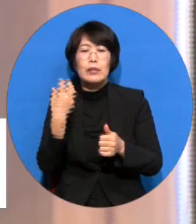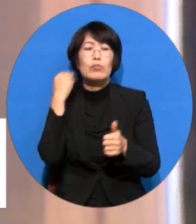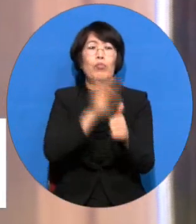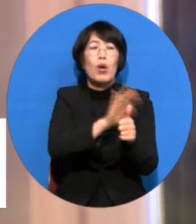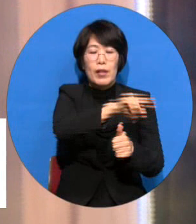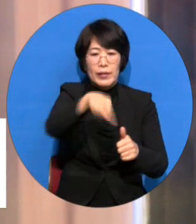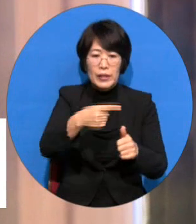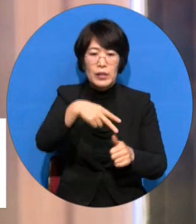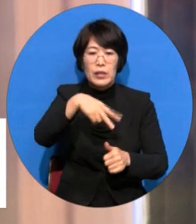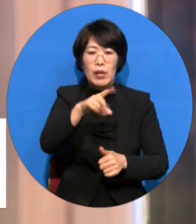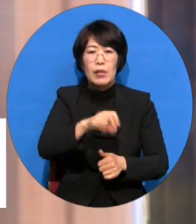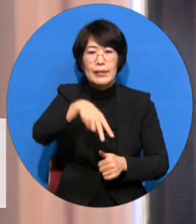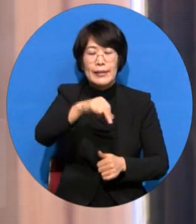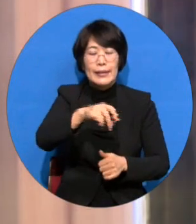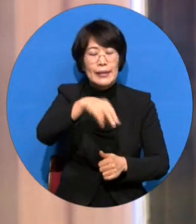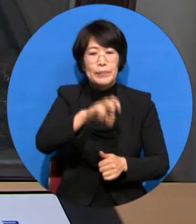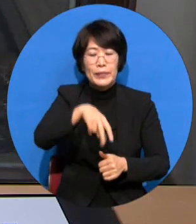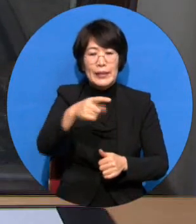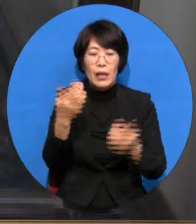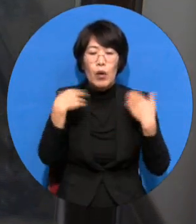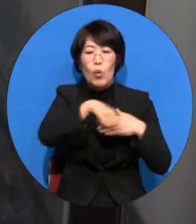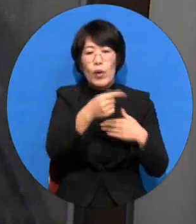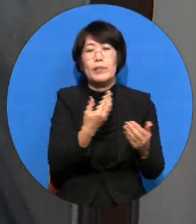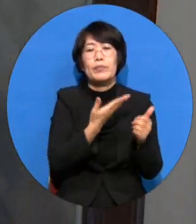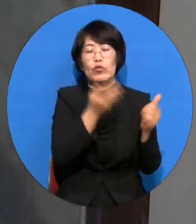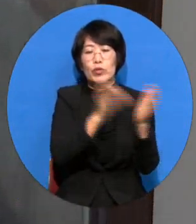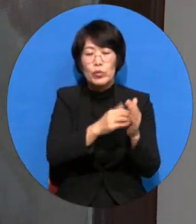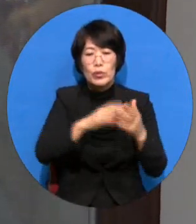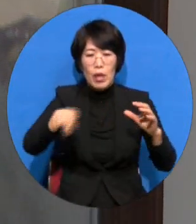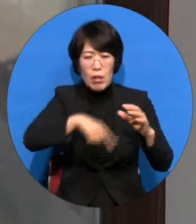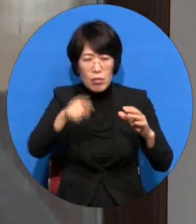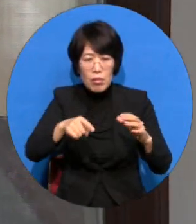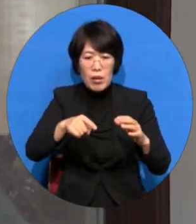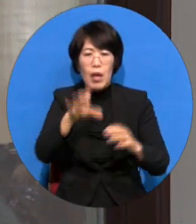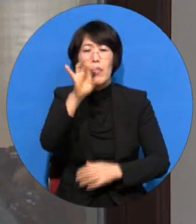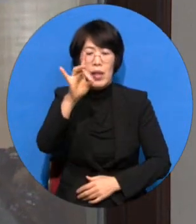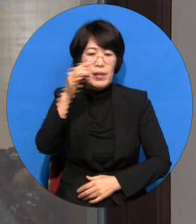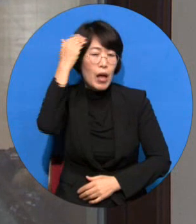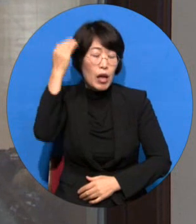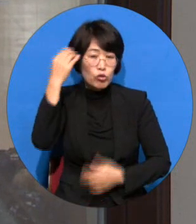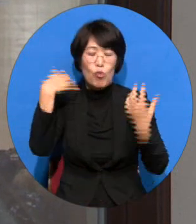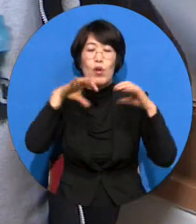공립 심상소학교에 기증했습니다. 국내에 유일하게 남아있는 한국산 호랑이 박제입니다.